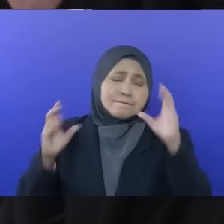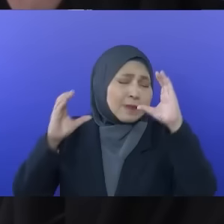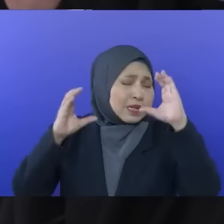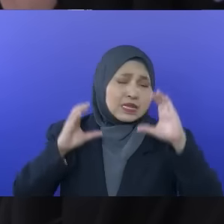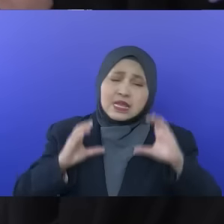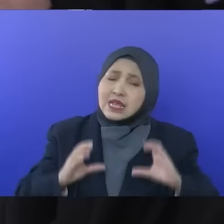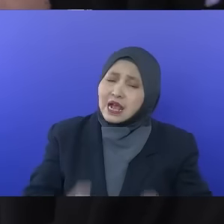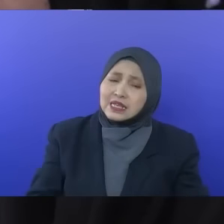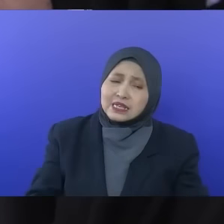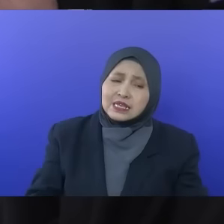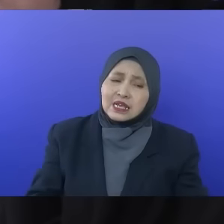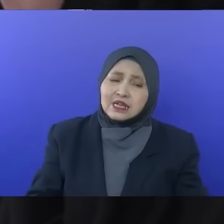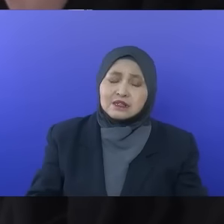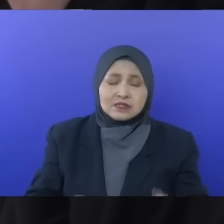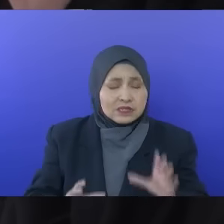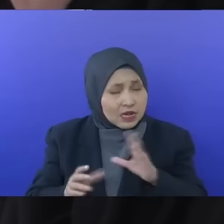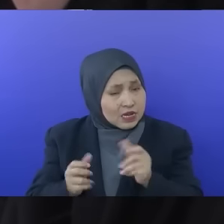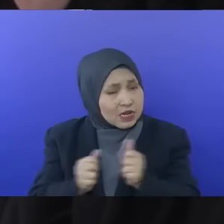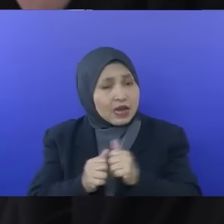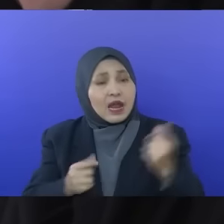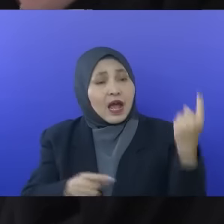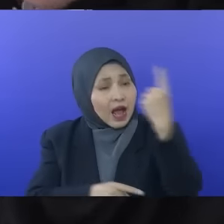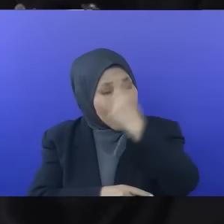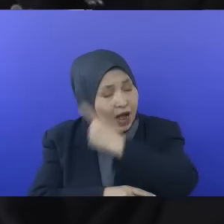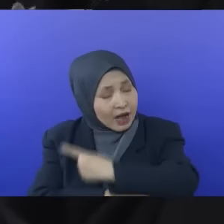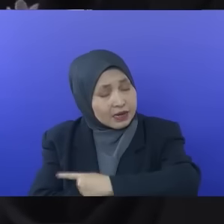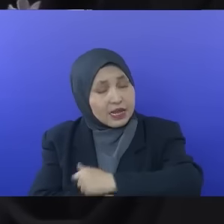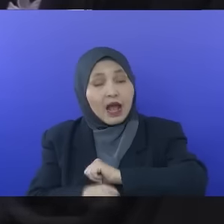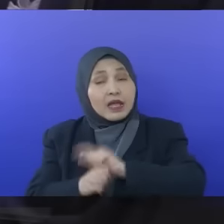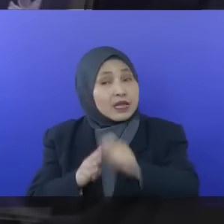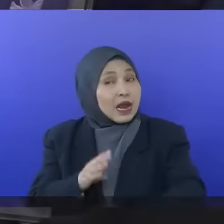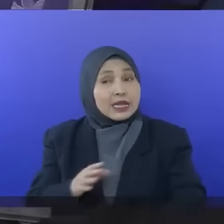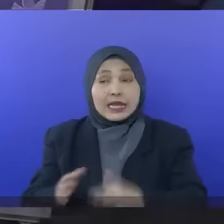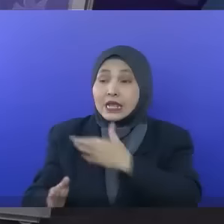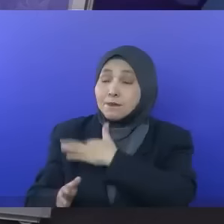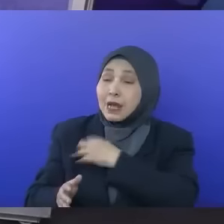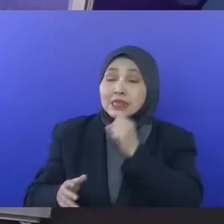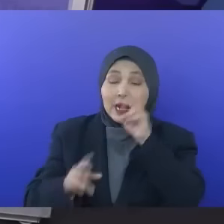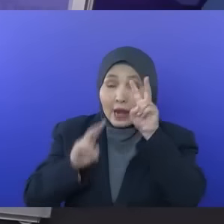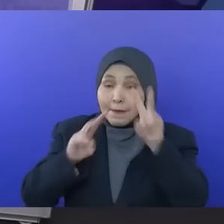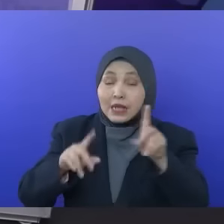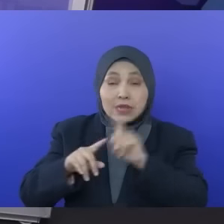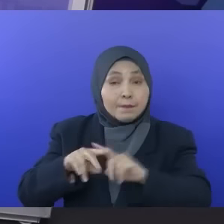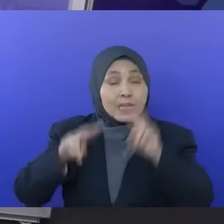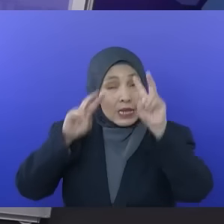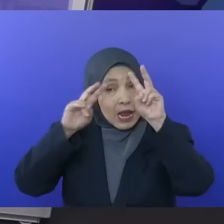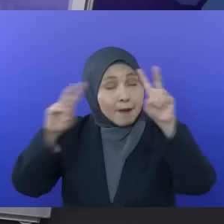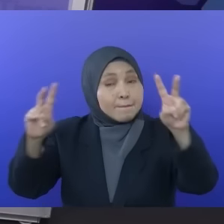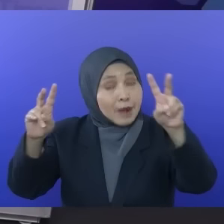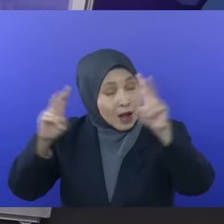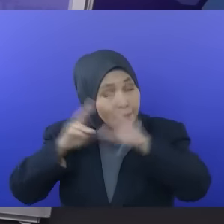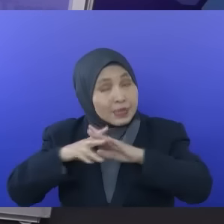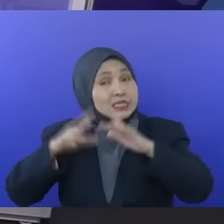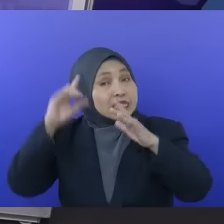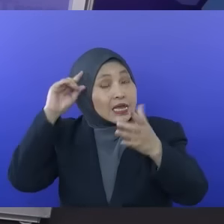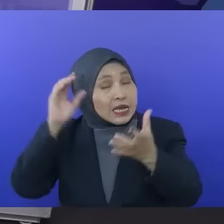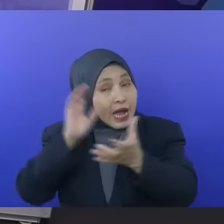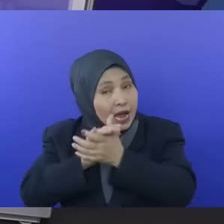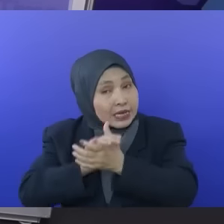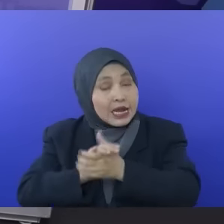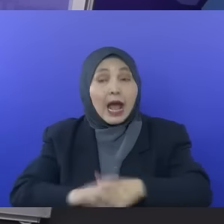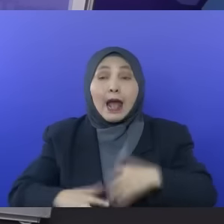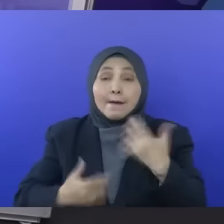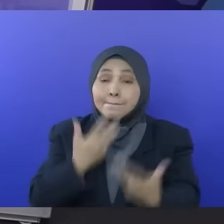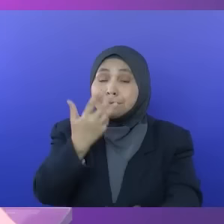yakin ini dengan hari akhirat bisa dengan iman iman tak nampak api tapi nampak asap Oh saya ada api tetapi bagi